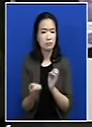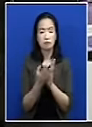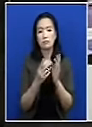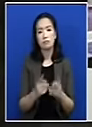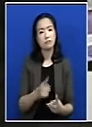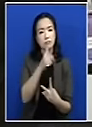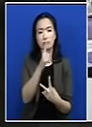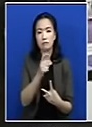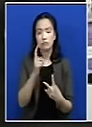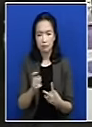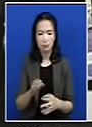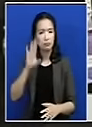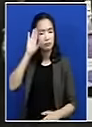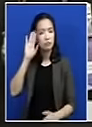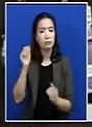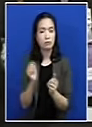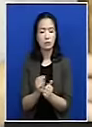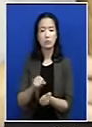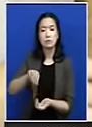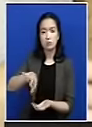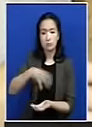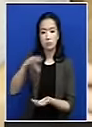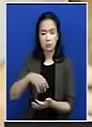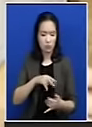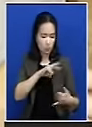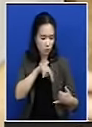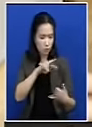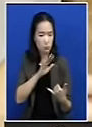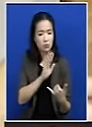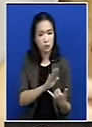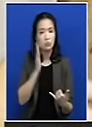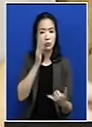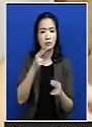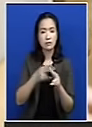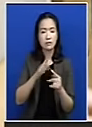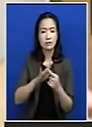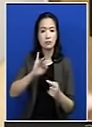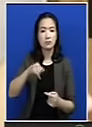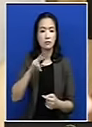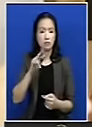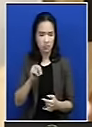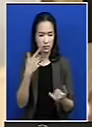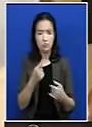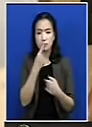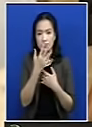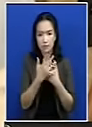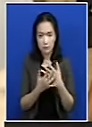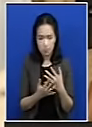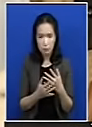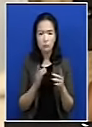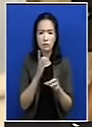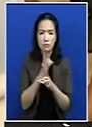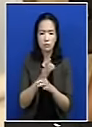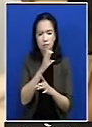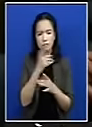ะคะตำรวจบอกว่าก็ได้ตรวจอาการของคุณเจนพบแล้วตรวจแอลกอฮอล์ในเลือดตั้งแต่หลังเกิดเห